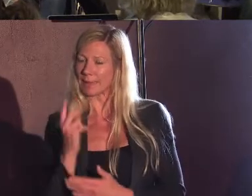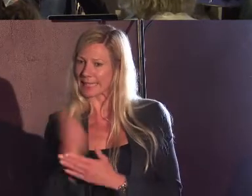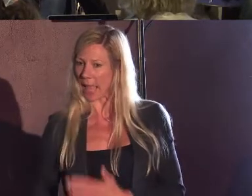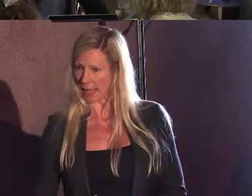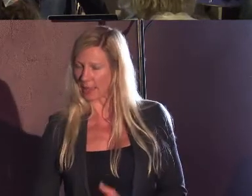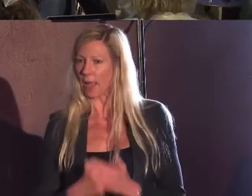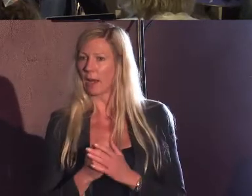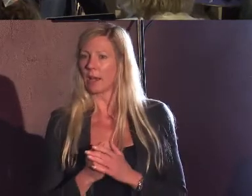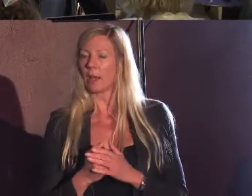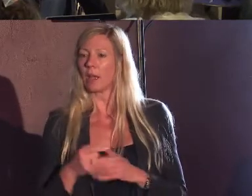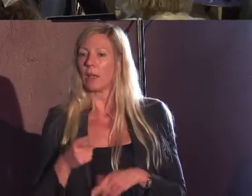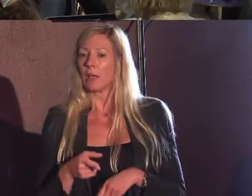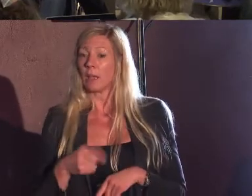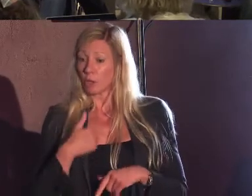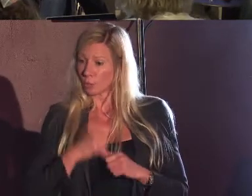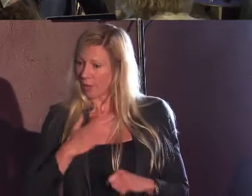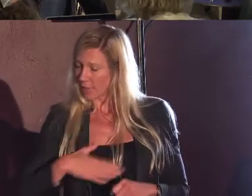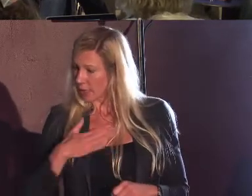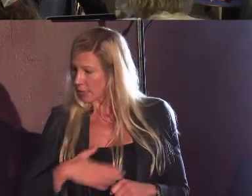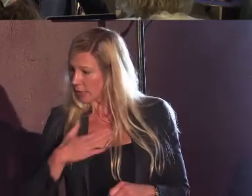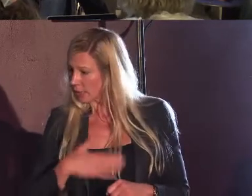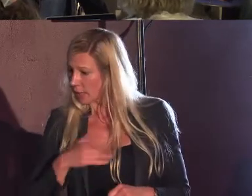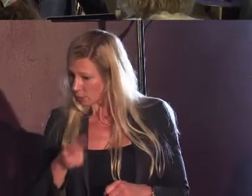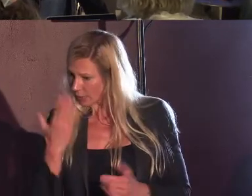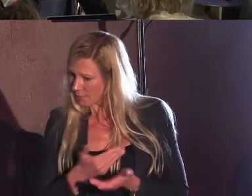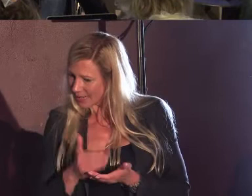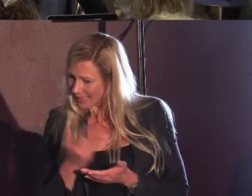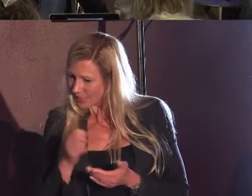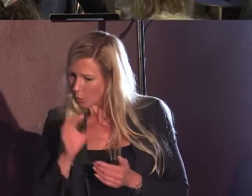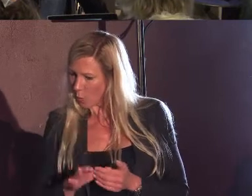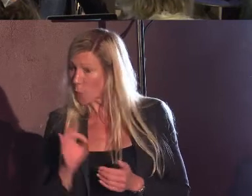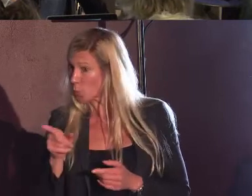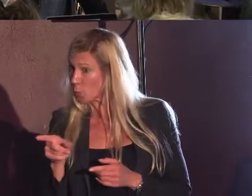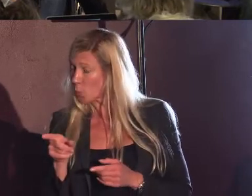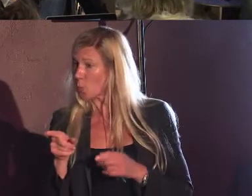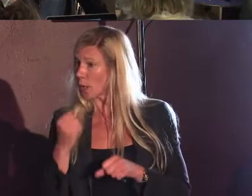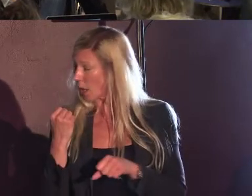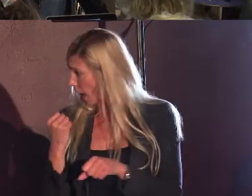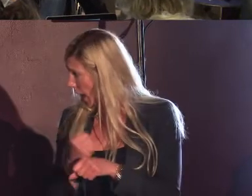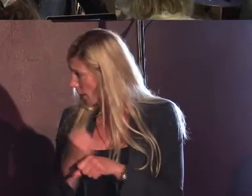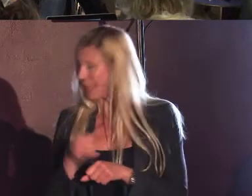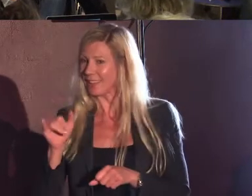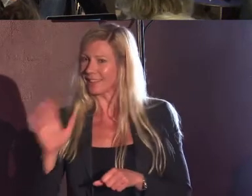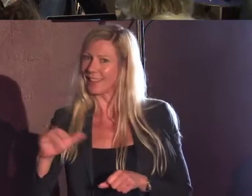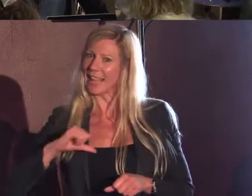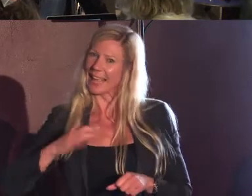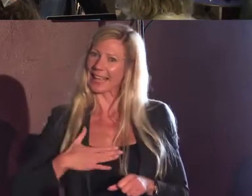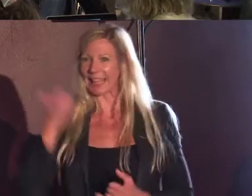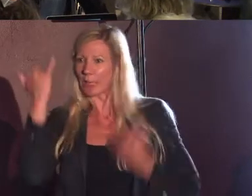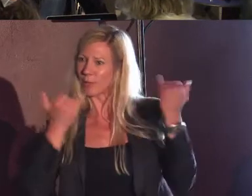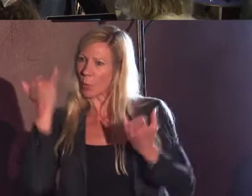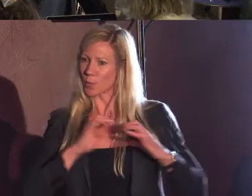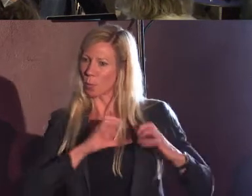Repair. Och jag skulle vilja be dig berätta lite grann, hur arbetar du i din egen innovationsprocess?